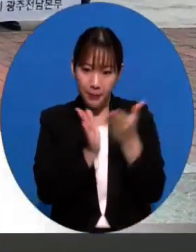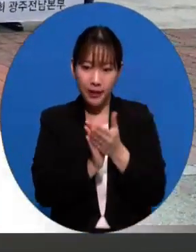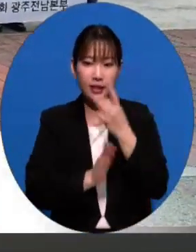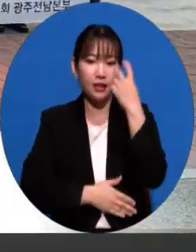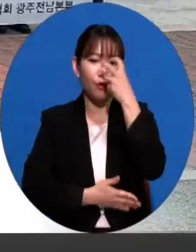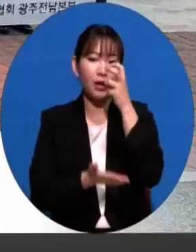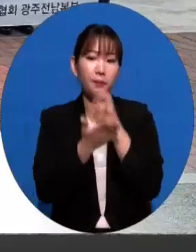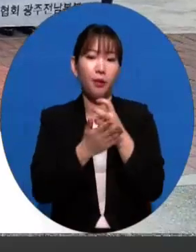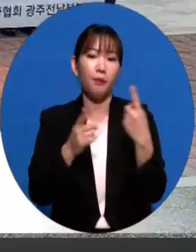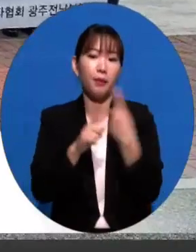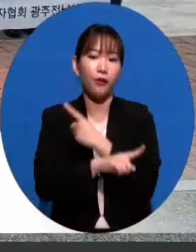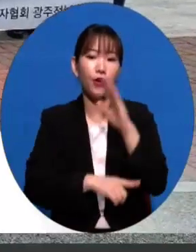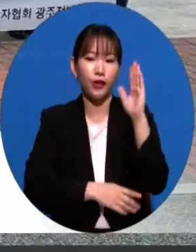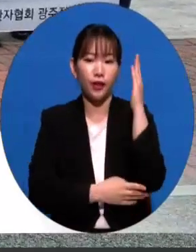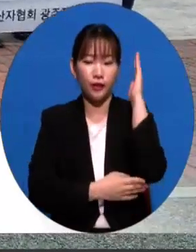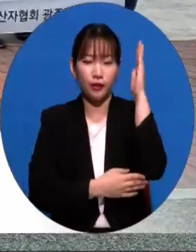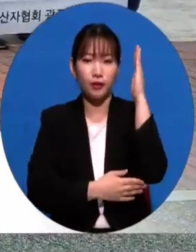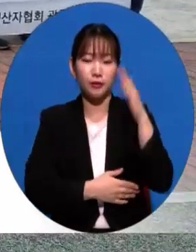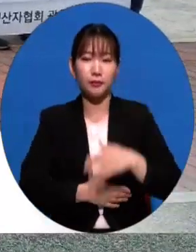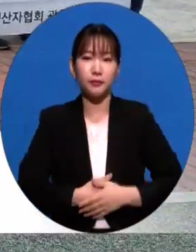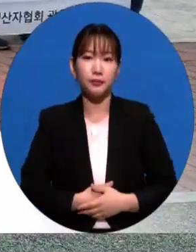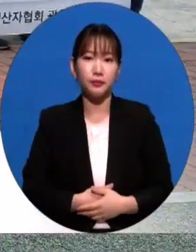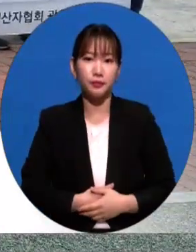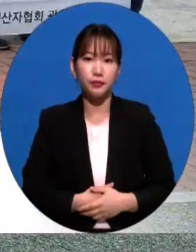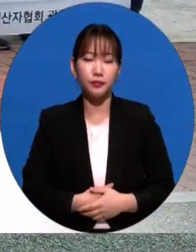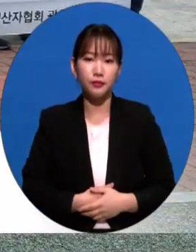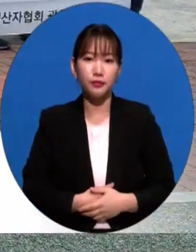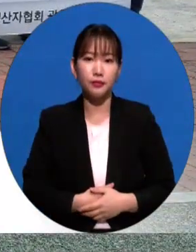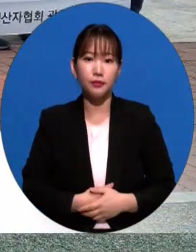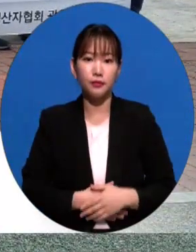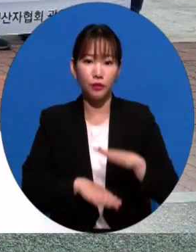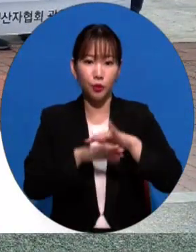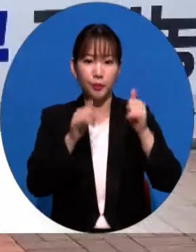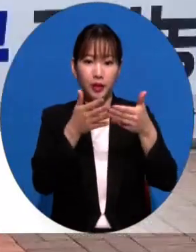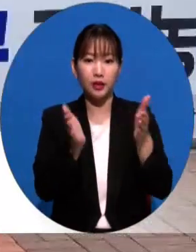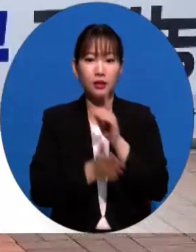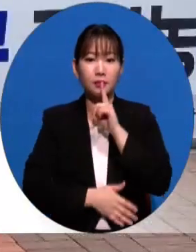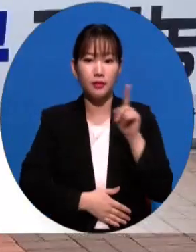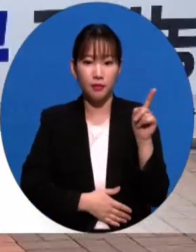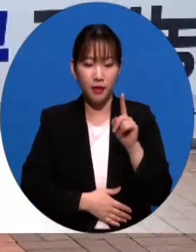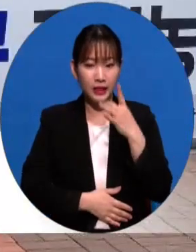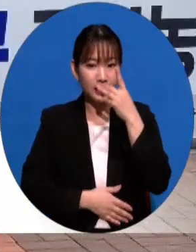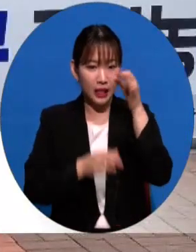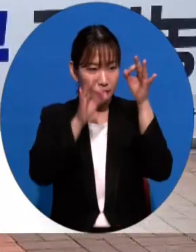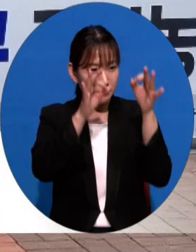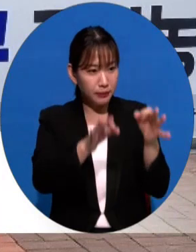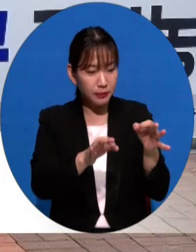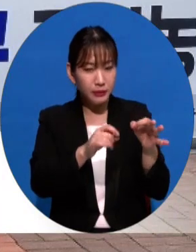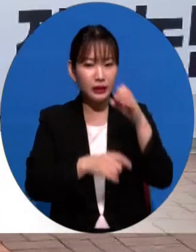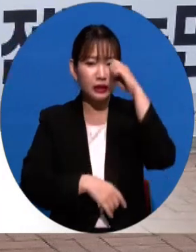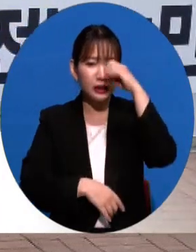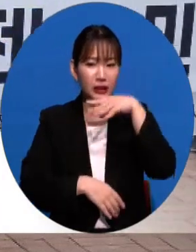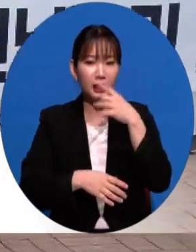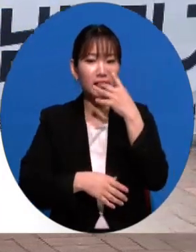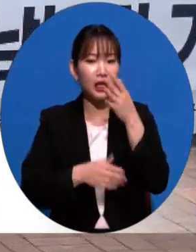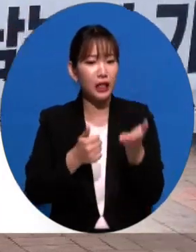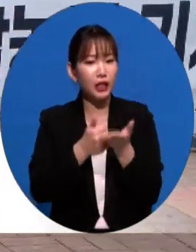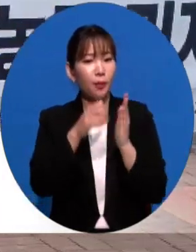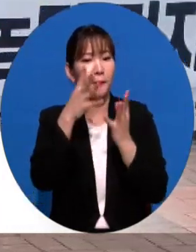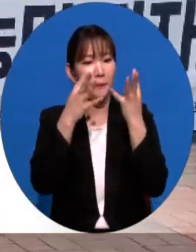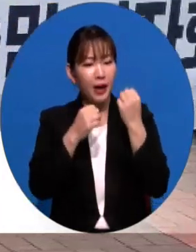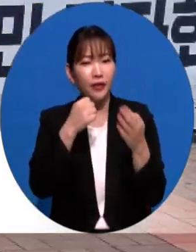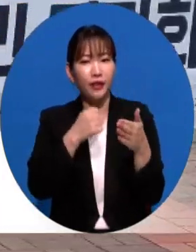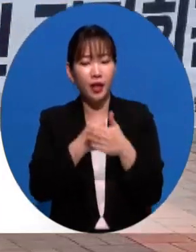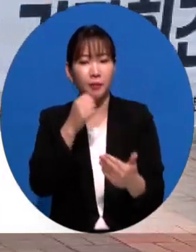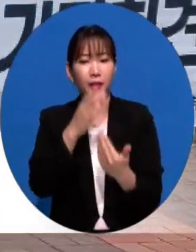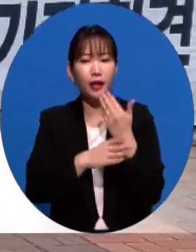관리법으로 개정해야 한다고 요구했습니다 농민 단체들은 쌀값 하락은 단순히 쌀 생산량이